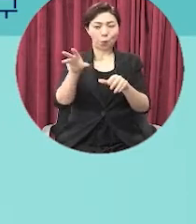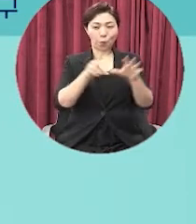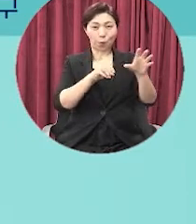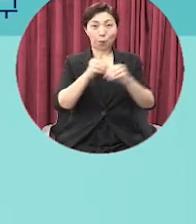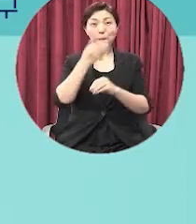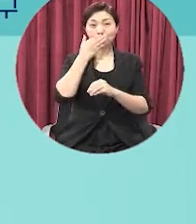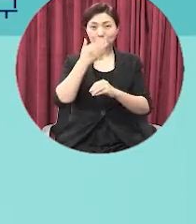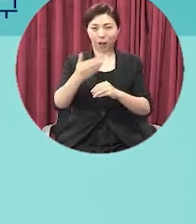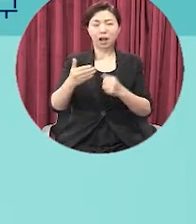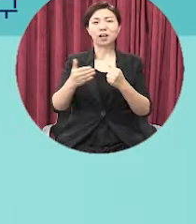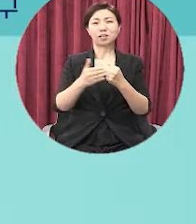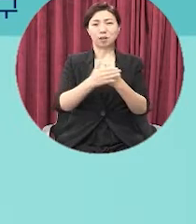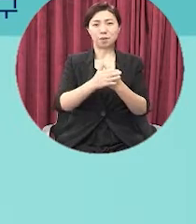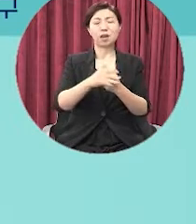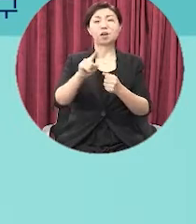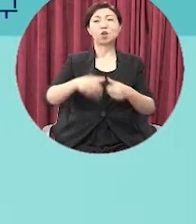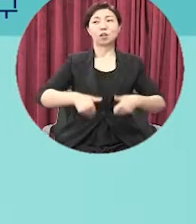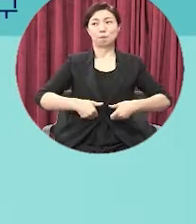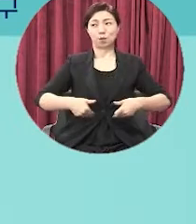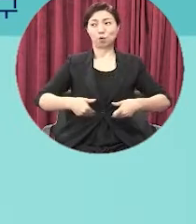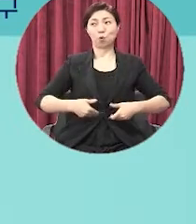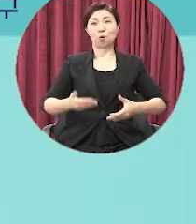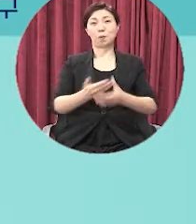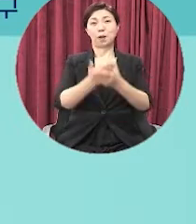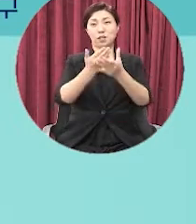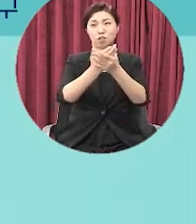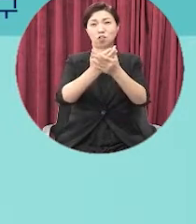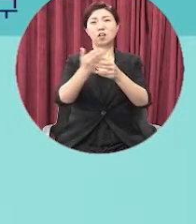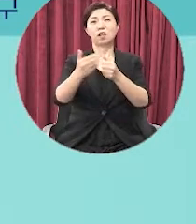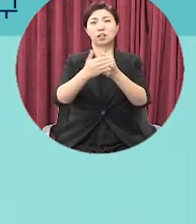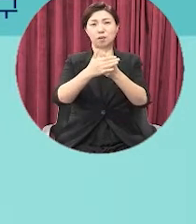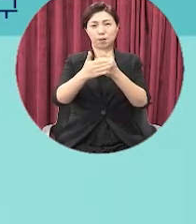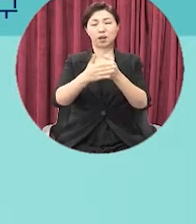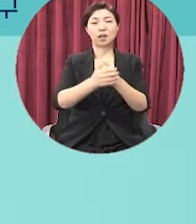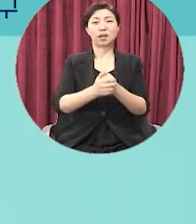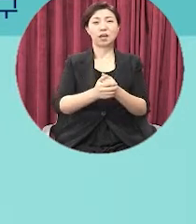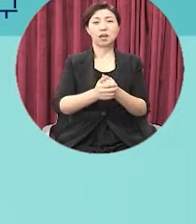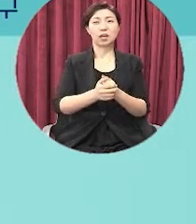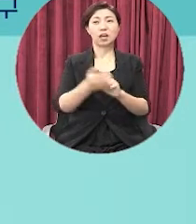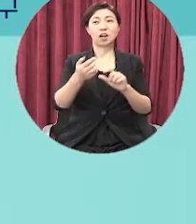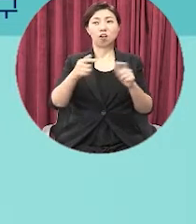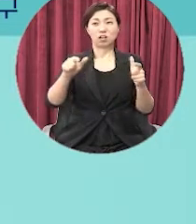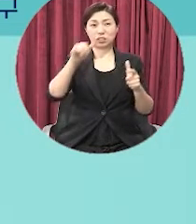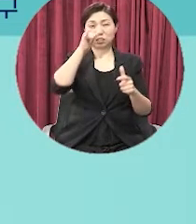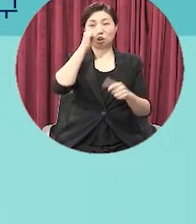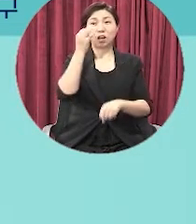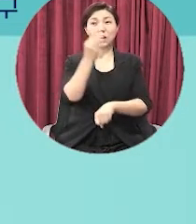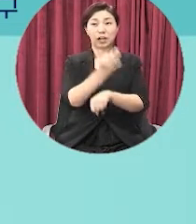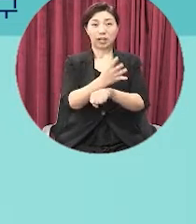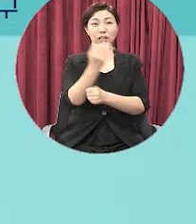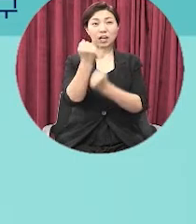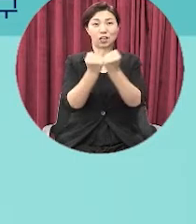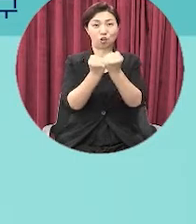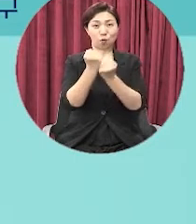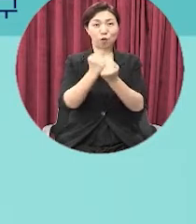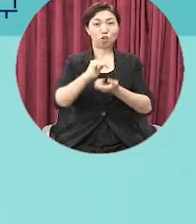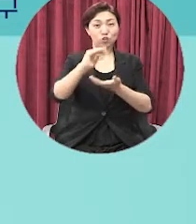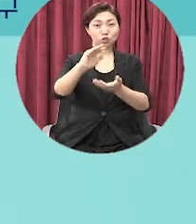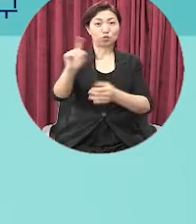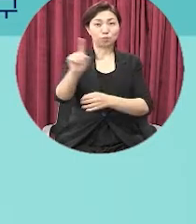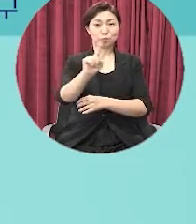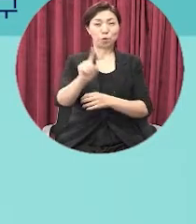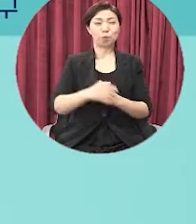필요성에 증가했고 그것에 대한 연구를 진행하게 되었습니다 그래서 악보 아주 간단하게 말씀을 드리면 너는 이제